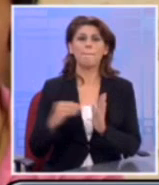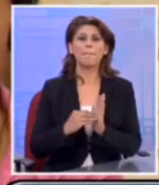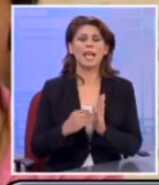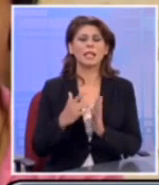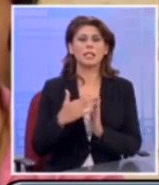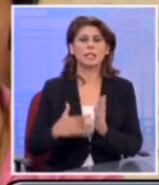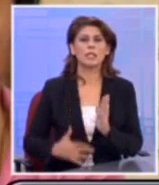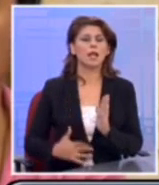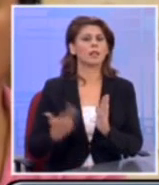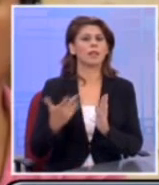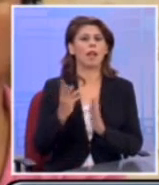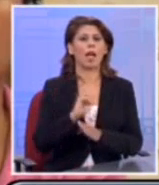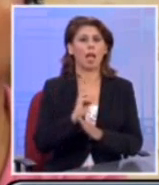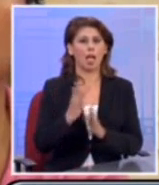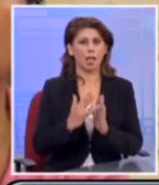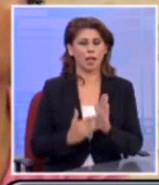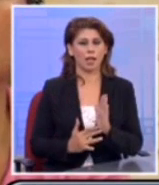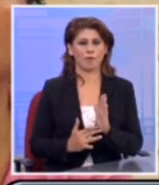περιελήφθησαν έγγραφα